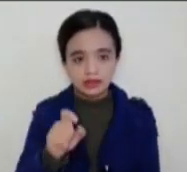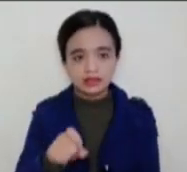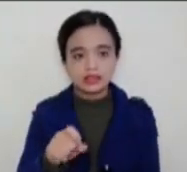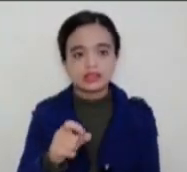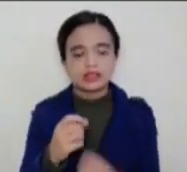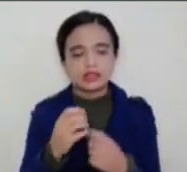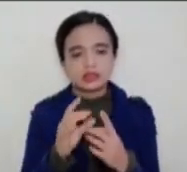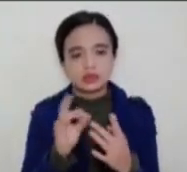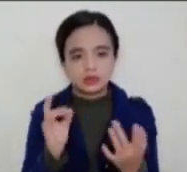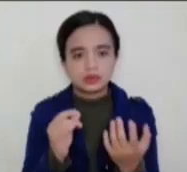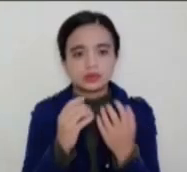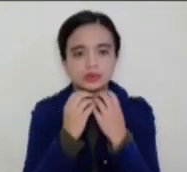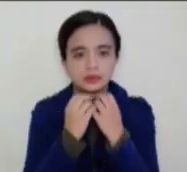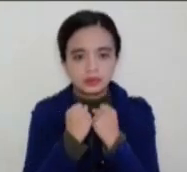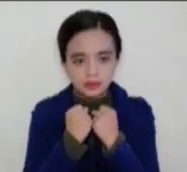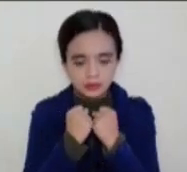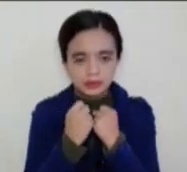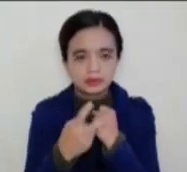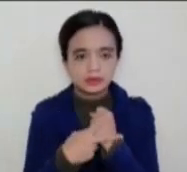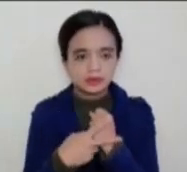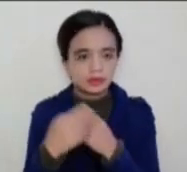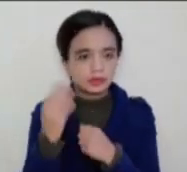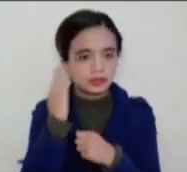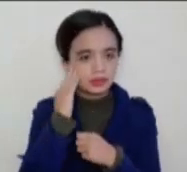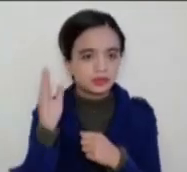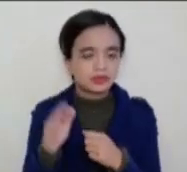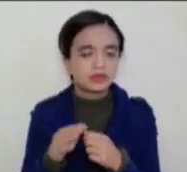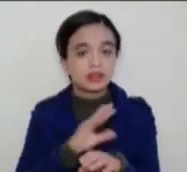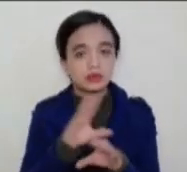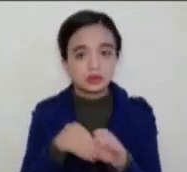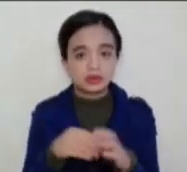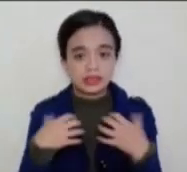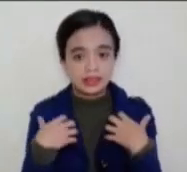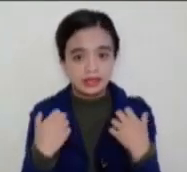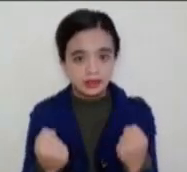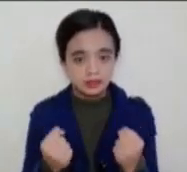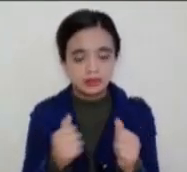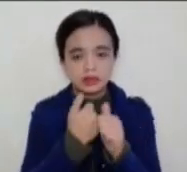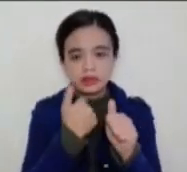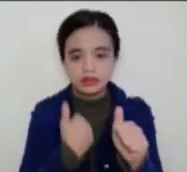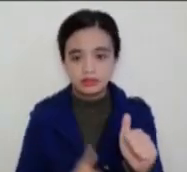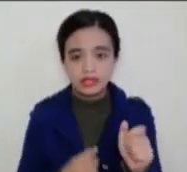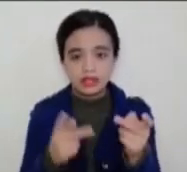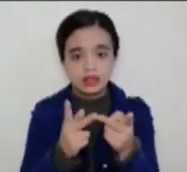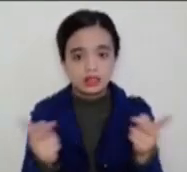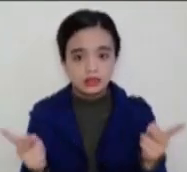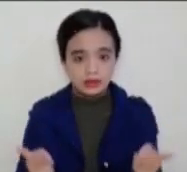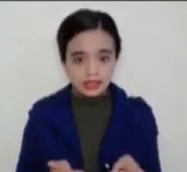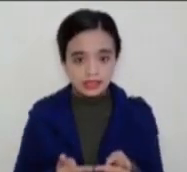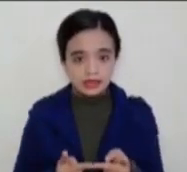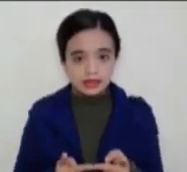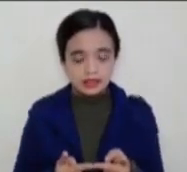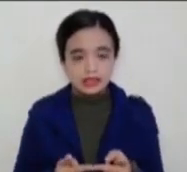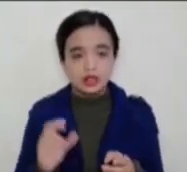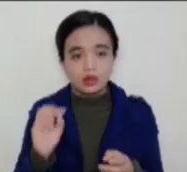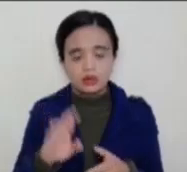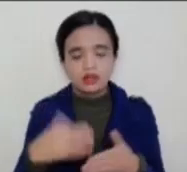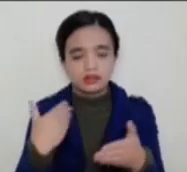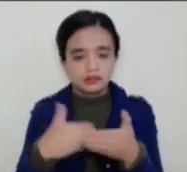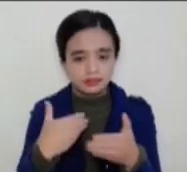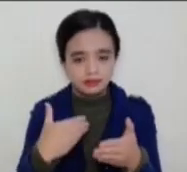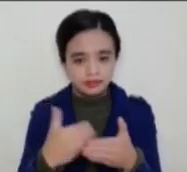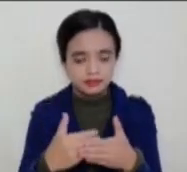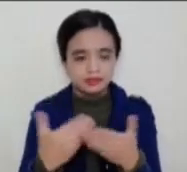familiar destination. Kaugnay nito ang kalusugan. Iwasan ang mga lugar na maaaring o malapit sa mga bodies of